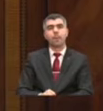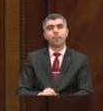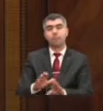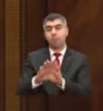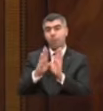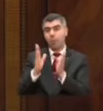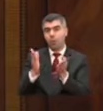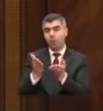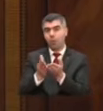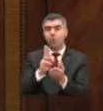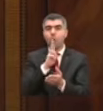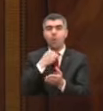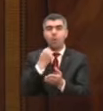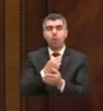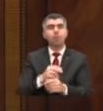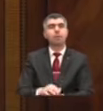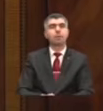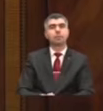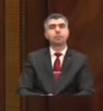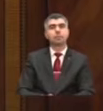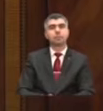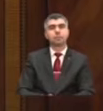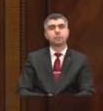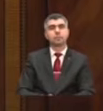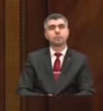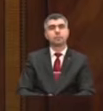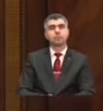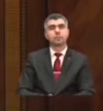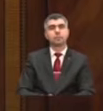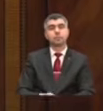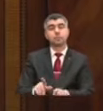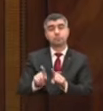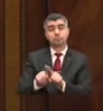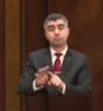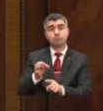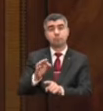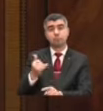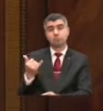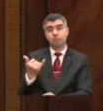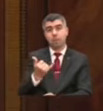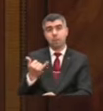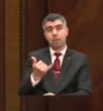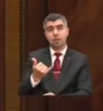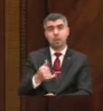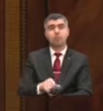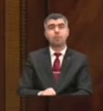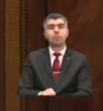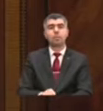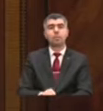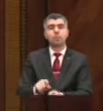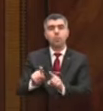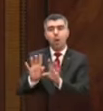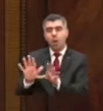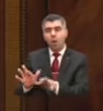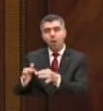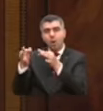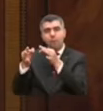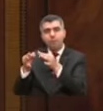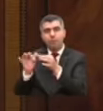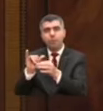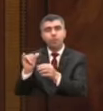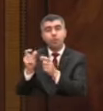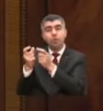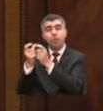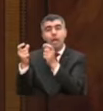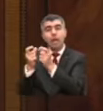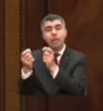هاد الحكومه. فواحد التوصيه مهمه يعني تفاعلتوا مع السيد الوزير ديال المنافسه، ولكن شنو هي النتائج؟ جاو شركات جديده،